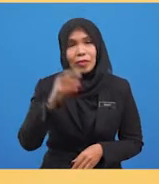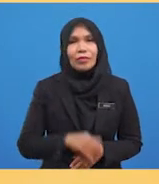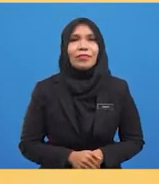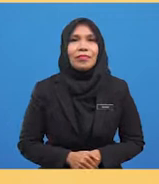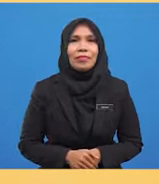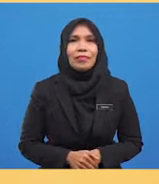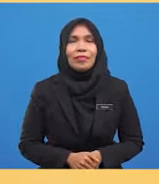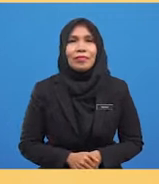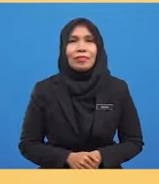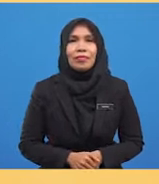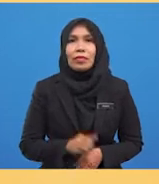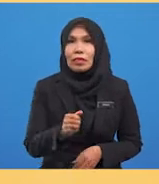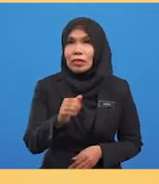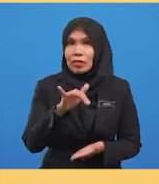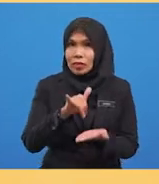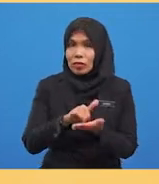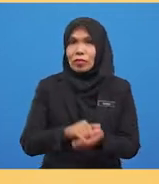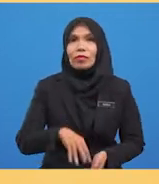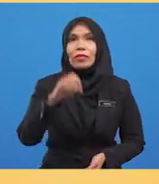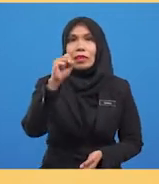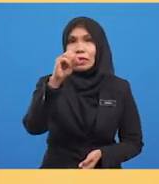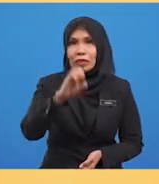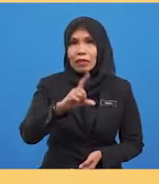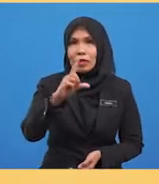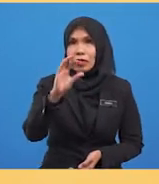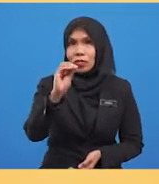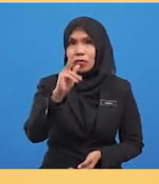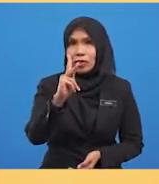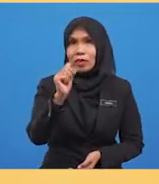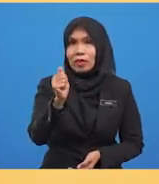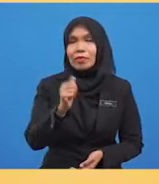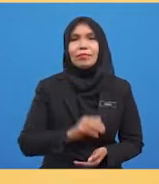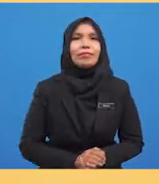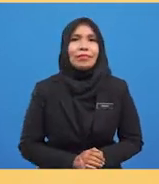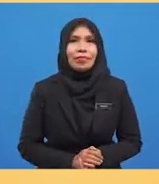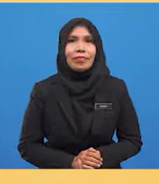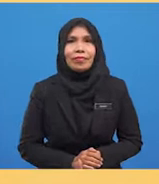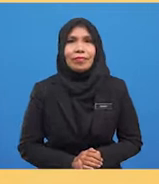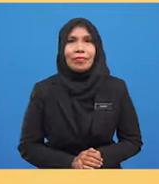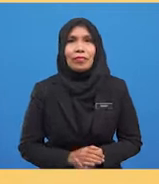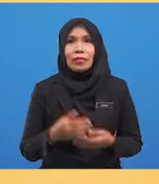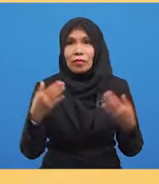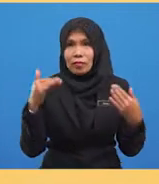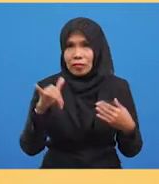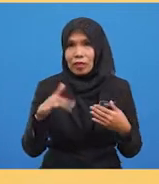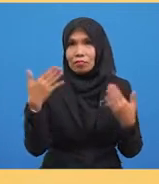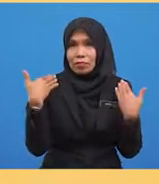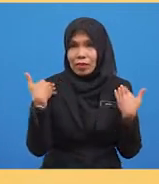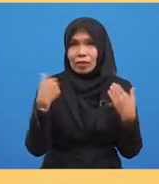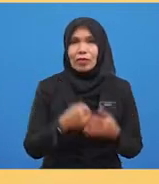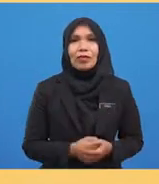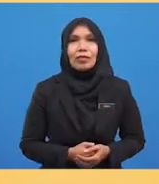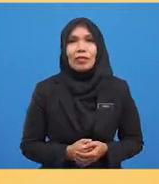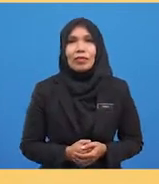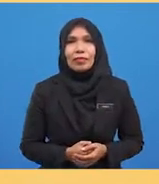puisi Melayu klasik berisikan pepatah maupun perumpamaan yang